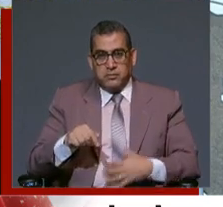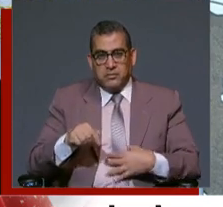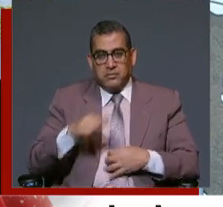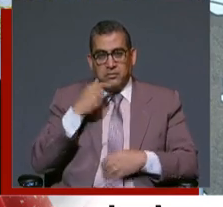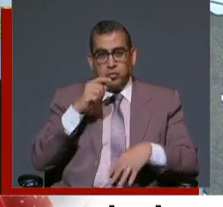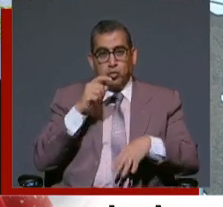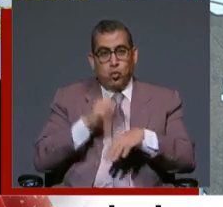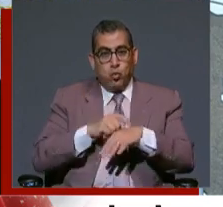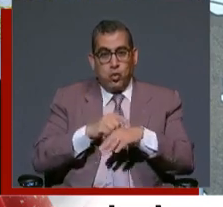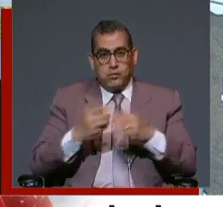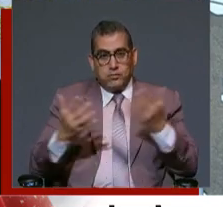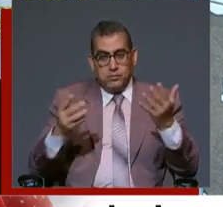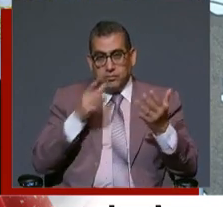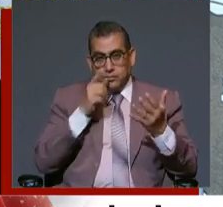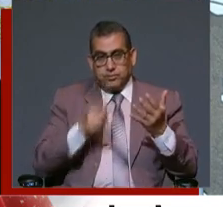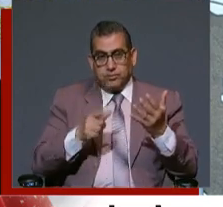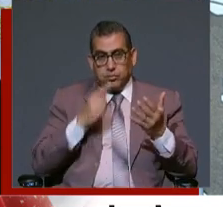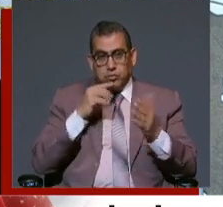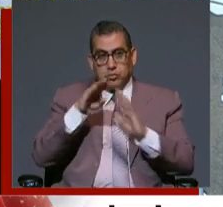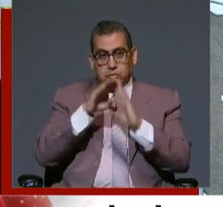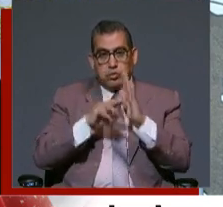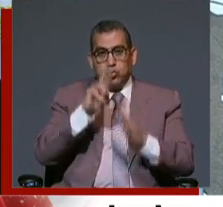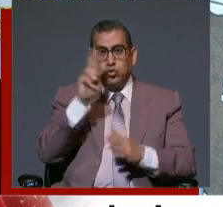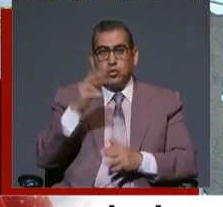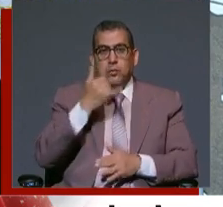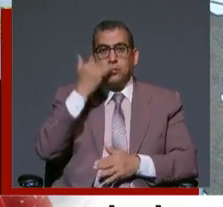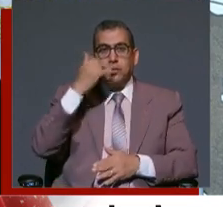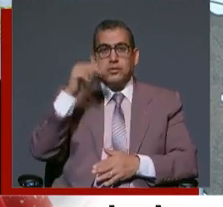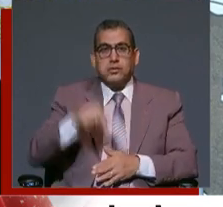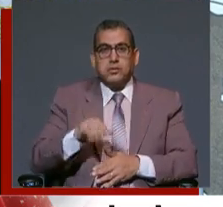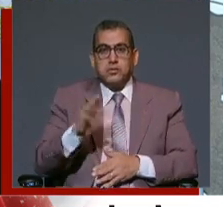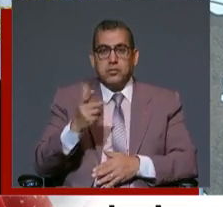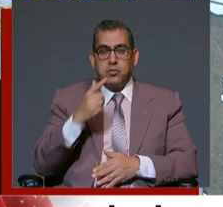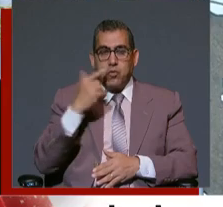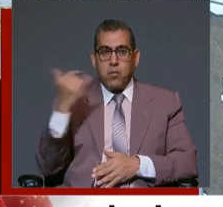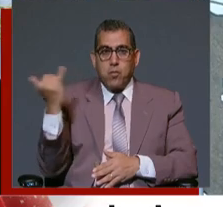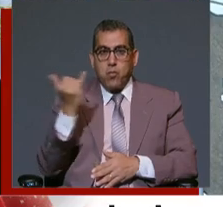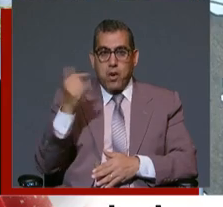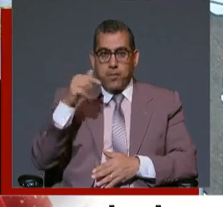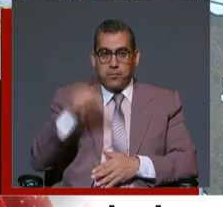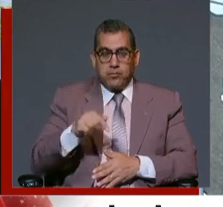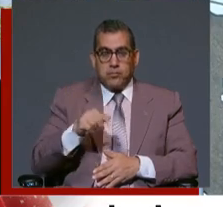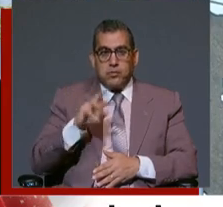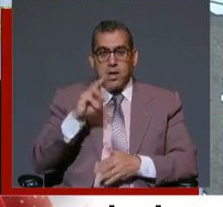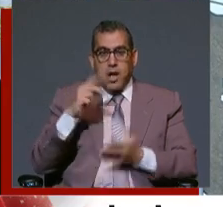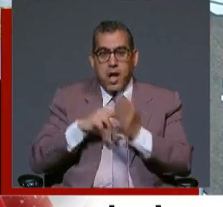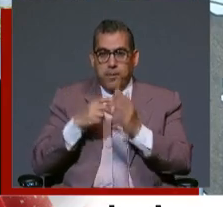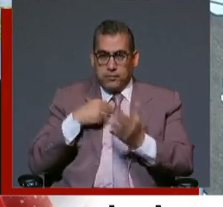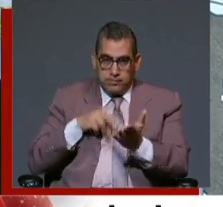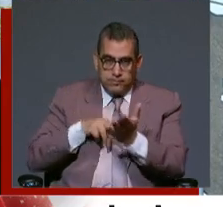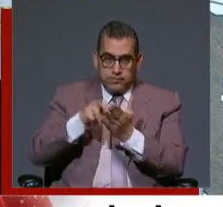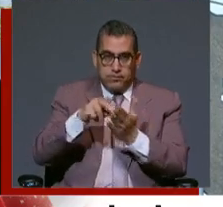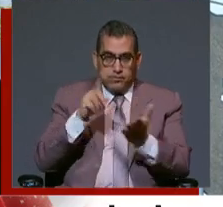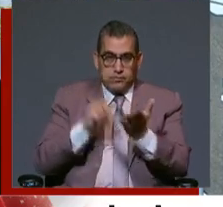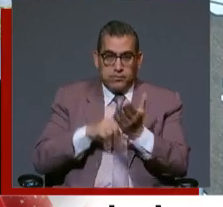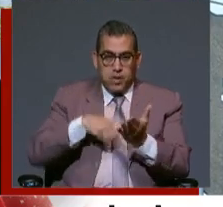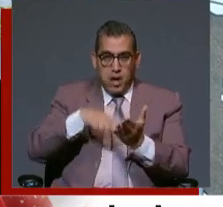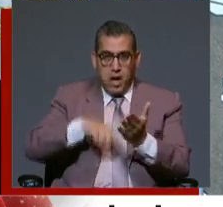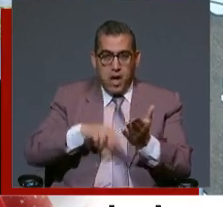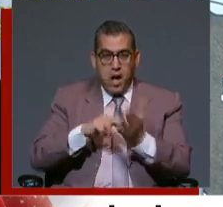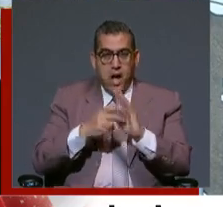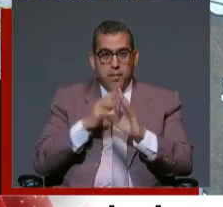الوقت لنطرح السؤال البسيط والهام ماذا فعلنا بكل قراراتنا في كل